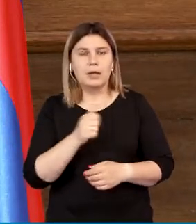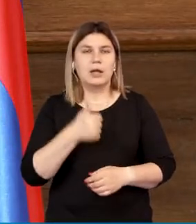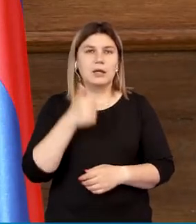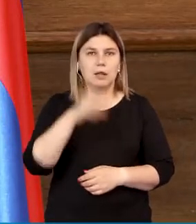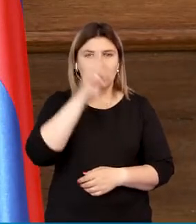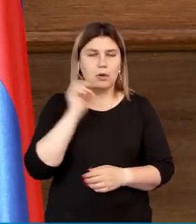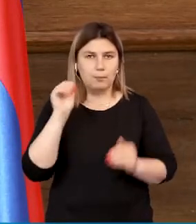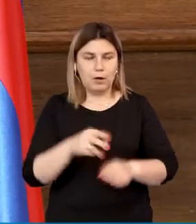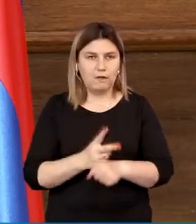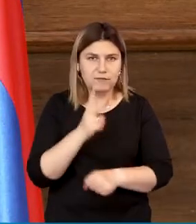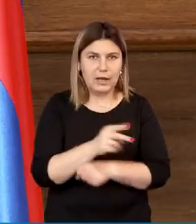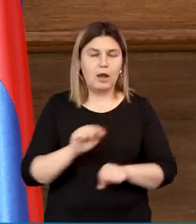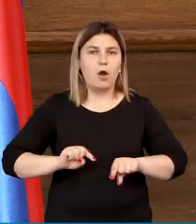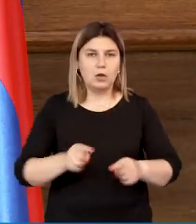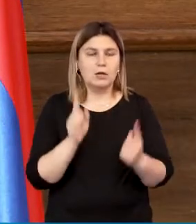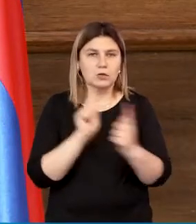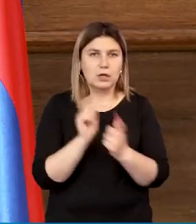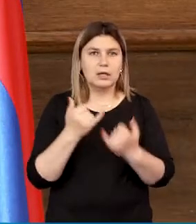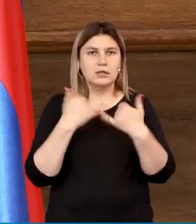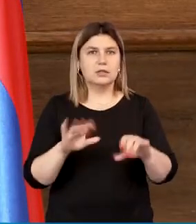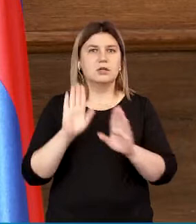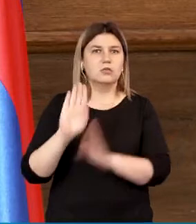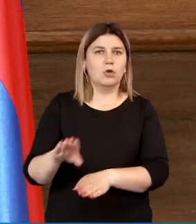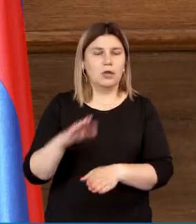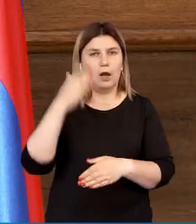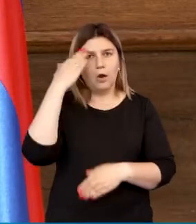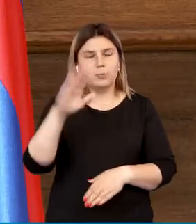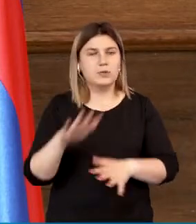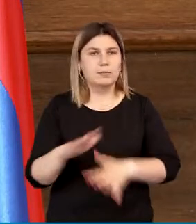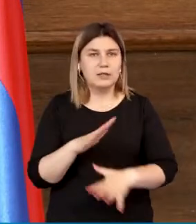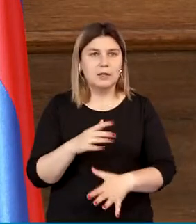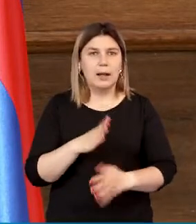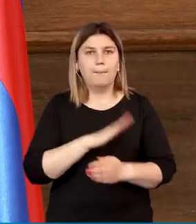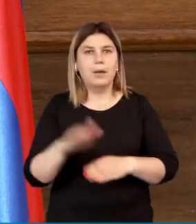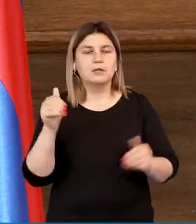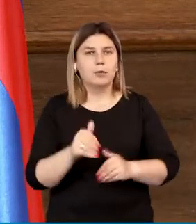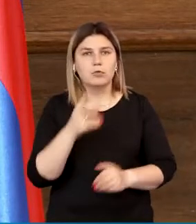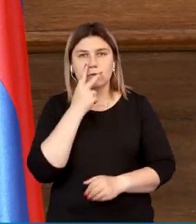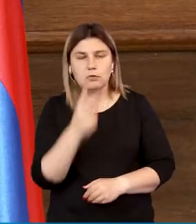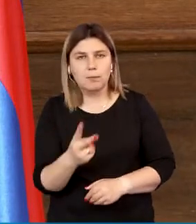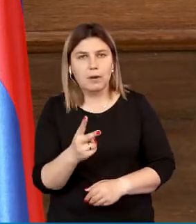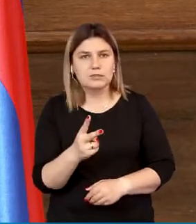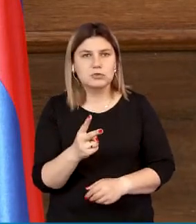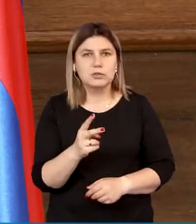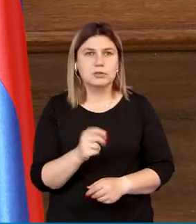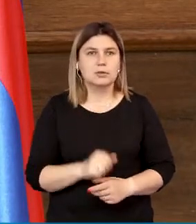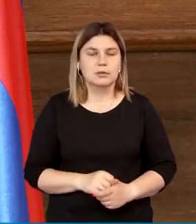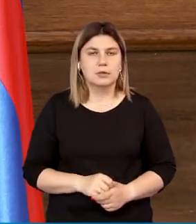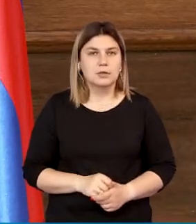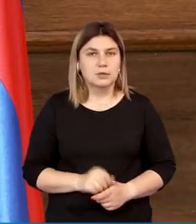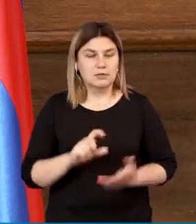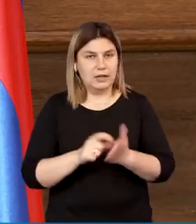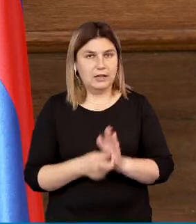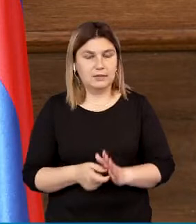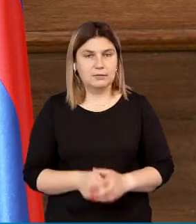dziećmi, mają organizowane spotkania i nie zostawiają dziecko w obcym miejscu bez możliwości nawet zobaczenia sali. Pozdrawiam. Pani